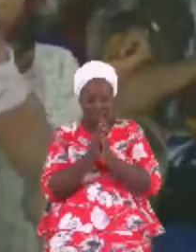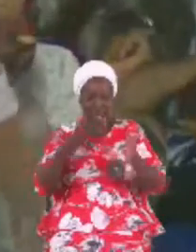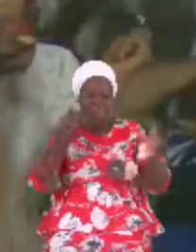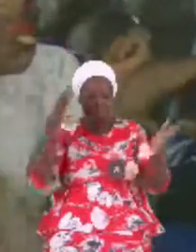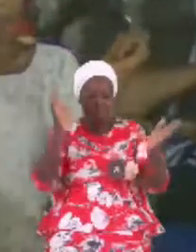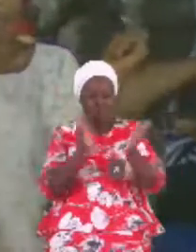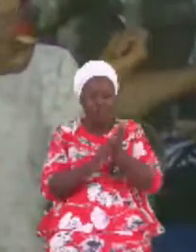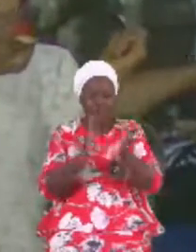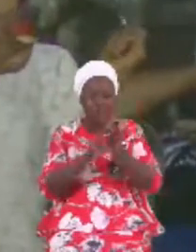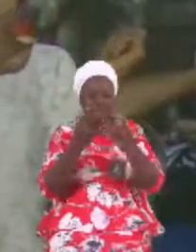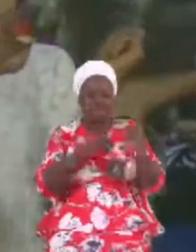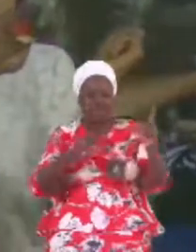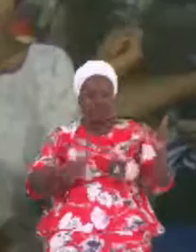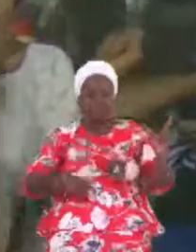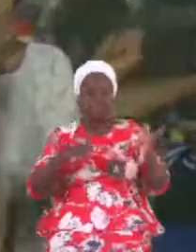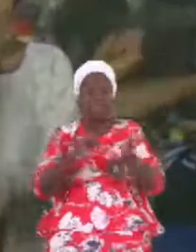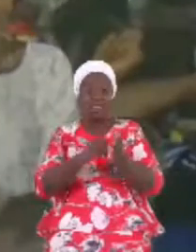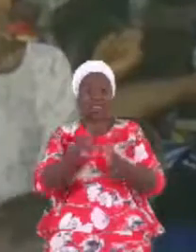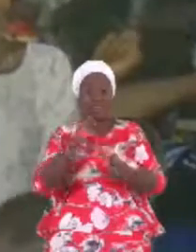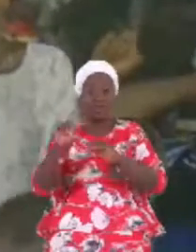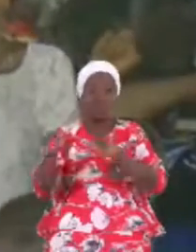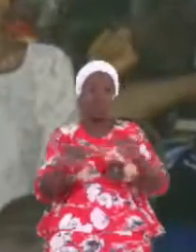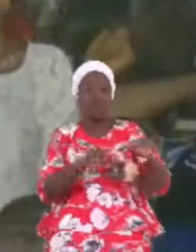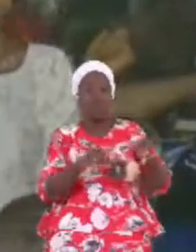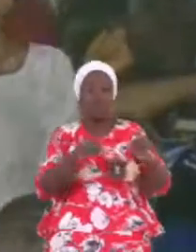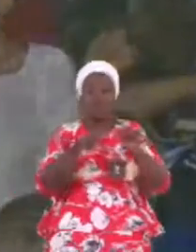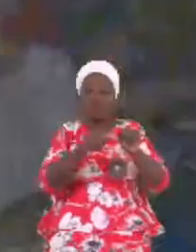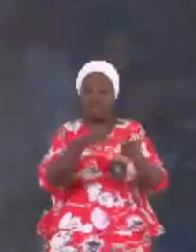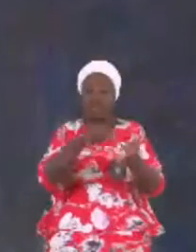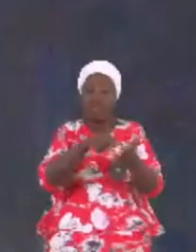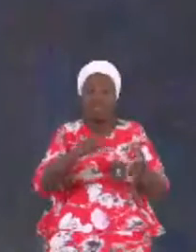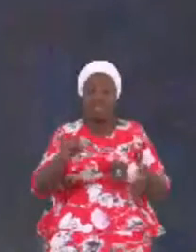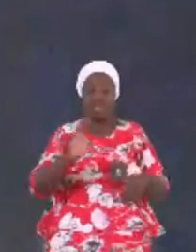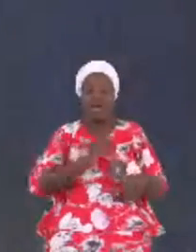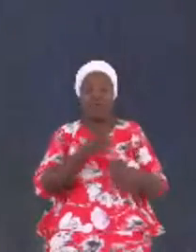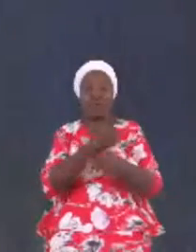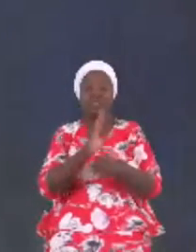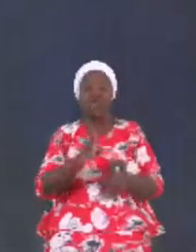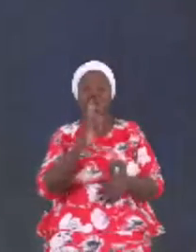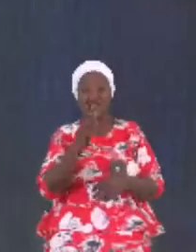Gloire à Dieu, c'est fait. Toujours debout. Nos conseillers sont là.